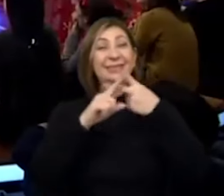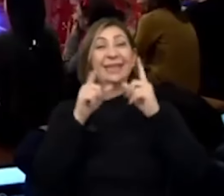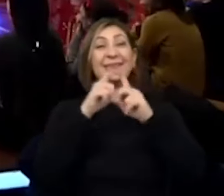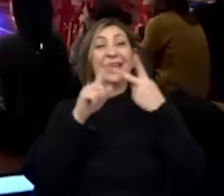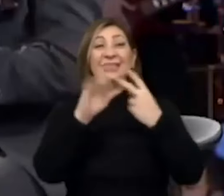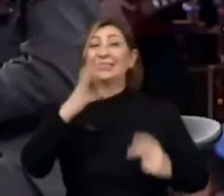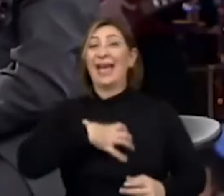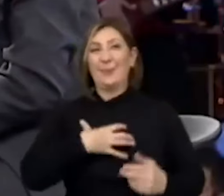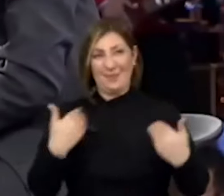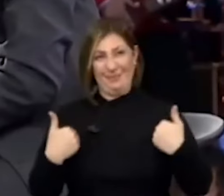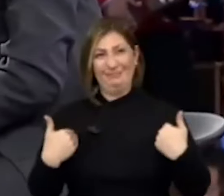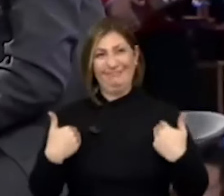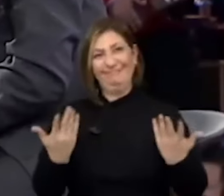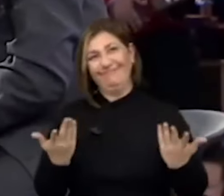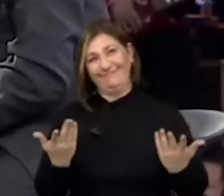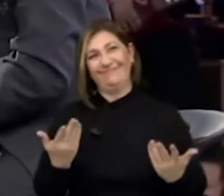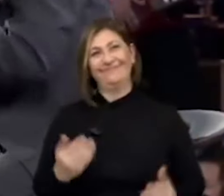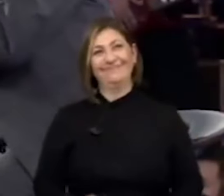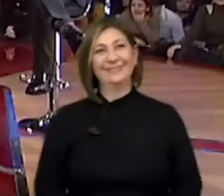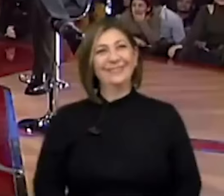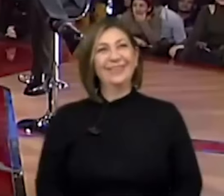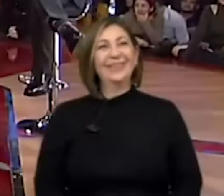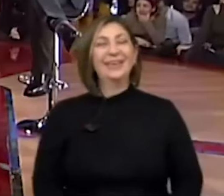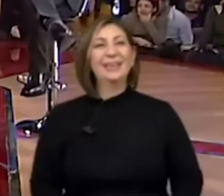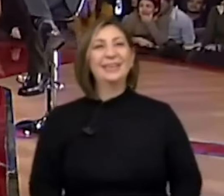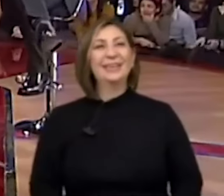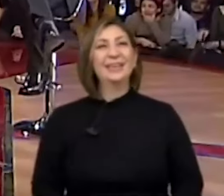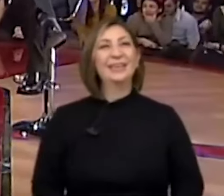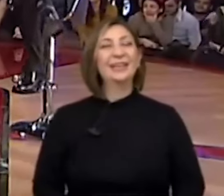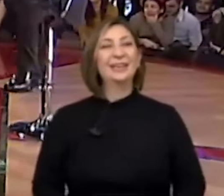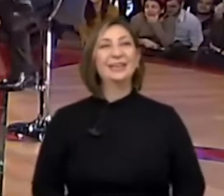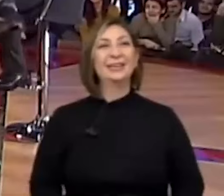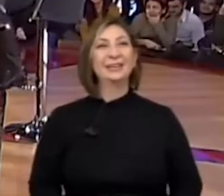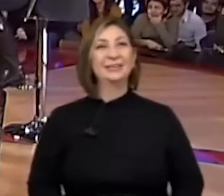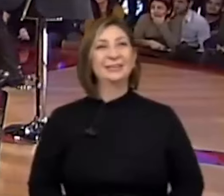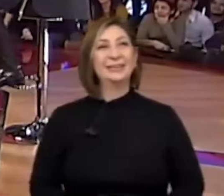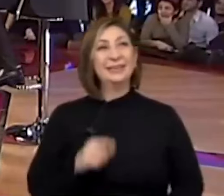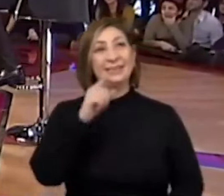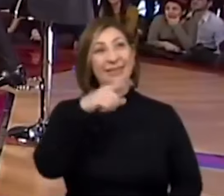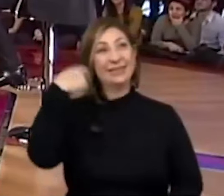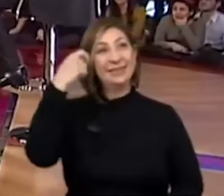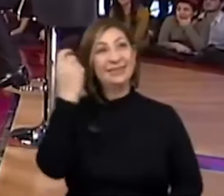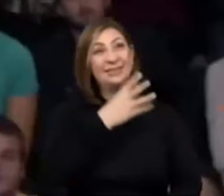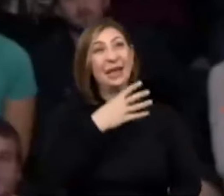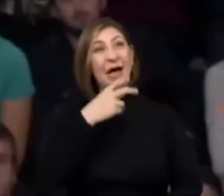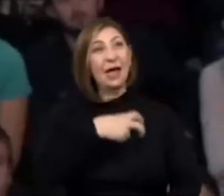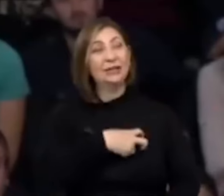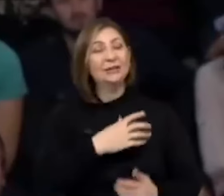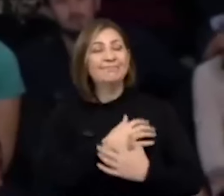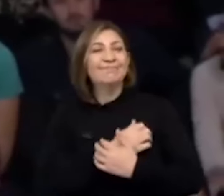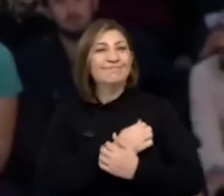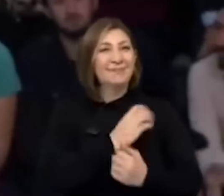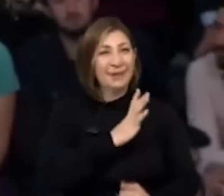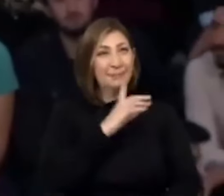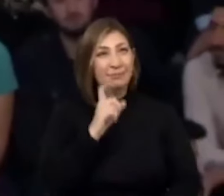Dada'nın sahibi, evet. Dada'nın sahibi ben oluyorum. Ya şey yaptık. Senin dizide şey var mı? Aşk sahnen var